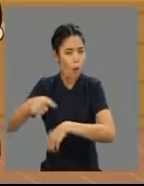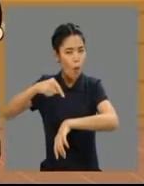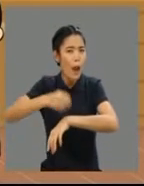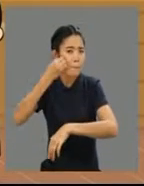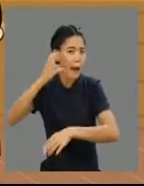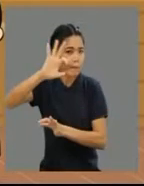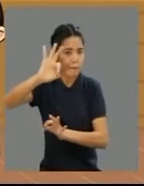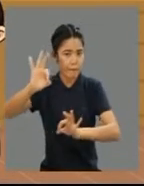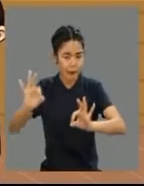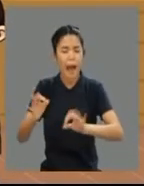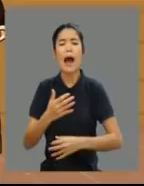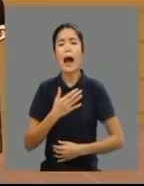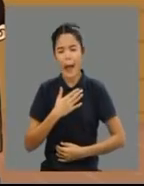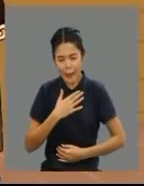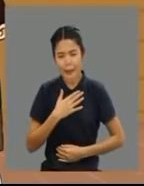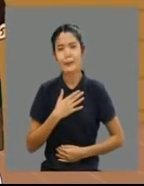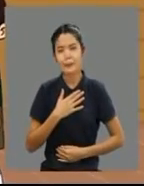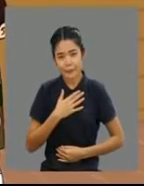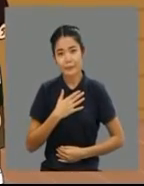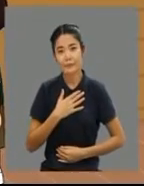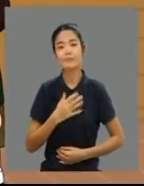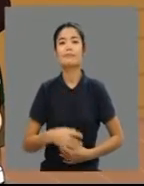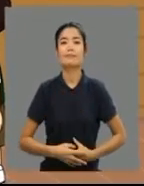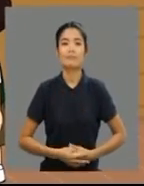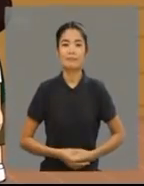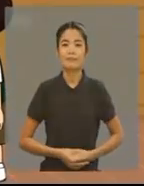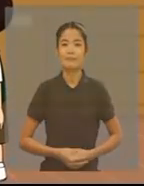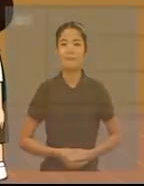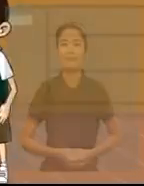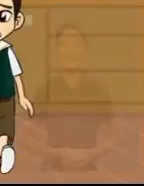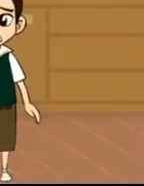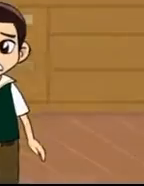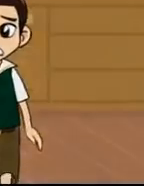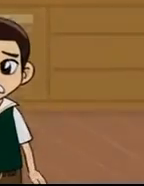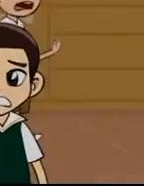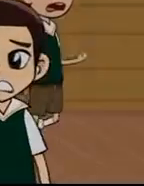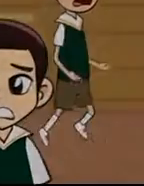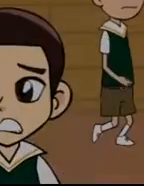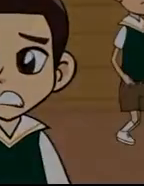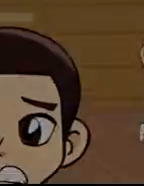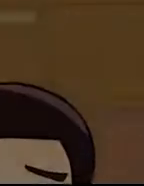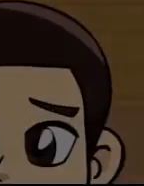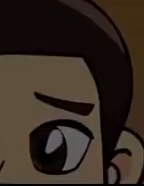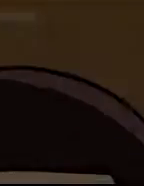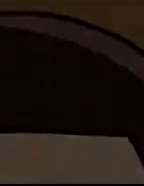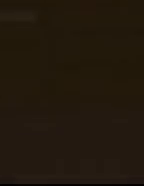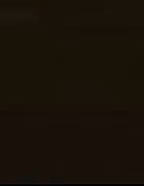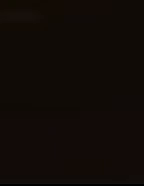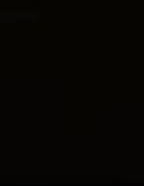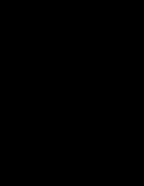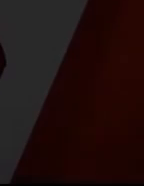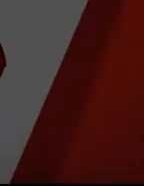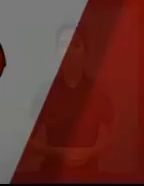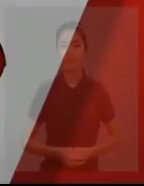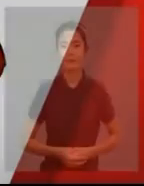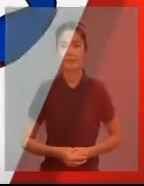านช้า ครับ ช่วยกันทำความสะอาดช่วย